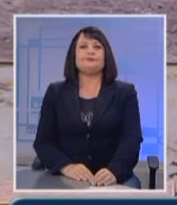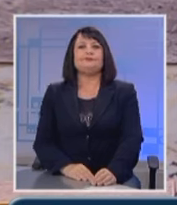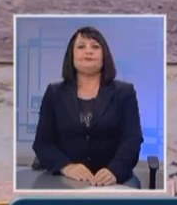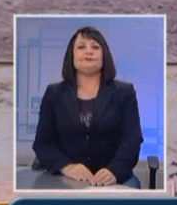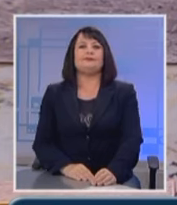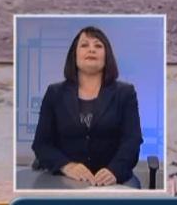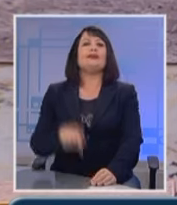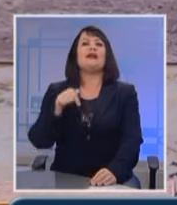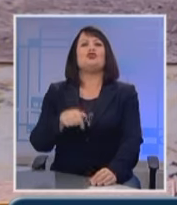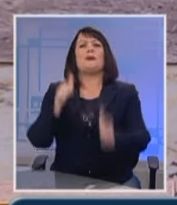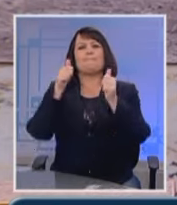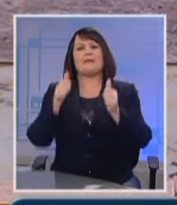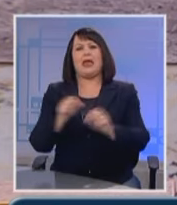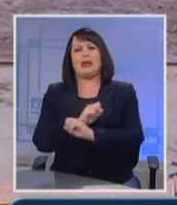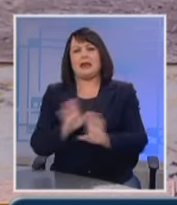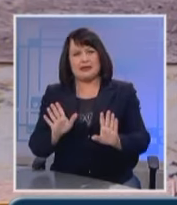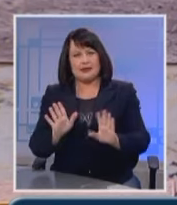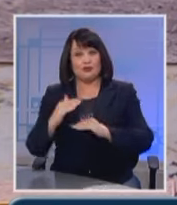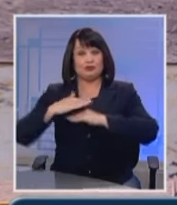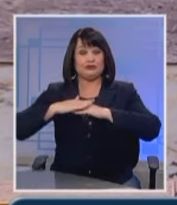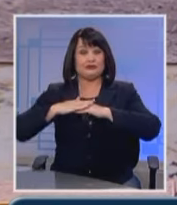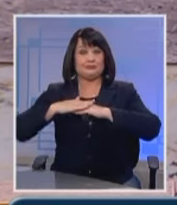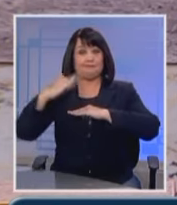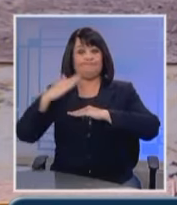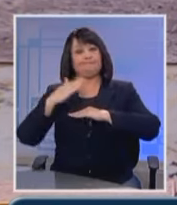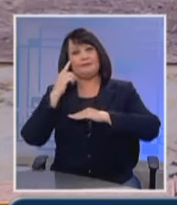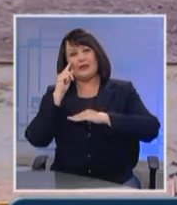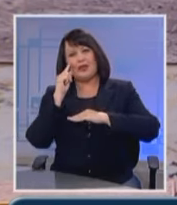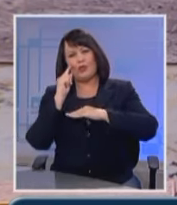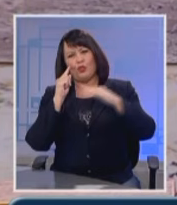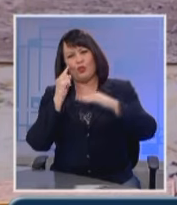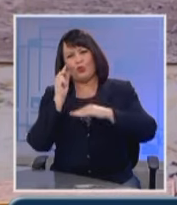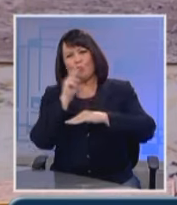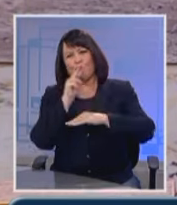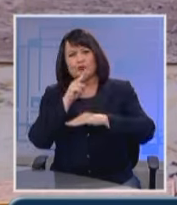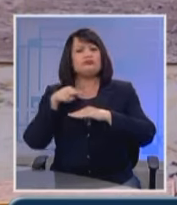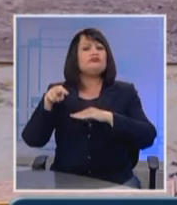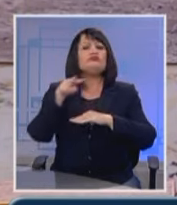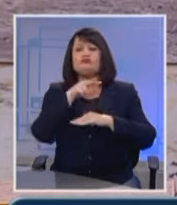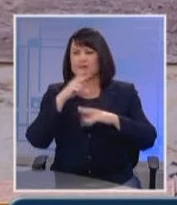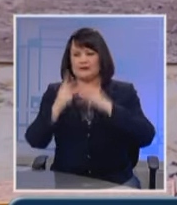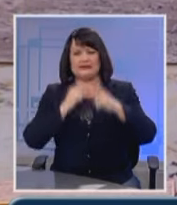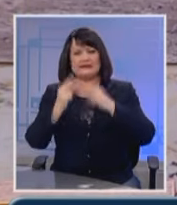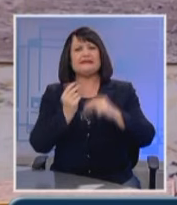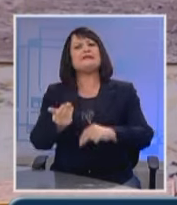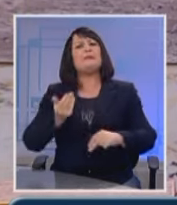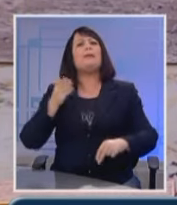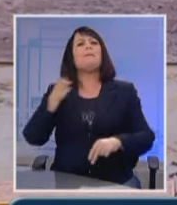Γίνεται γνωστό στο σώμα ότι από τα άνω-δυτικά θεωρία παρακολουθούν τις συνεδρίες, αφού